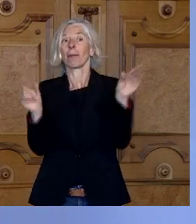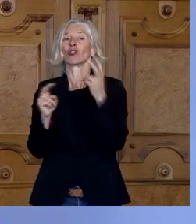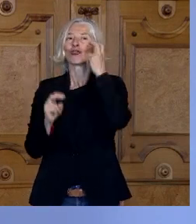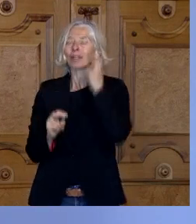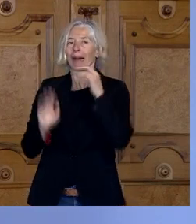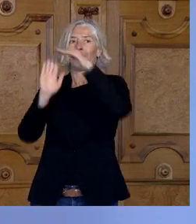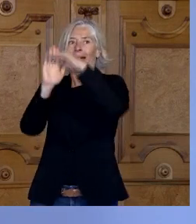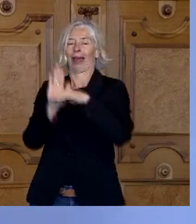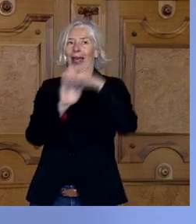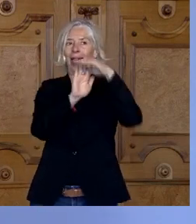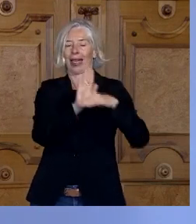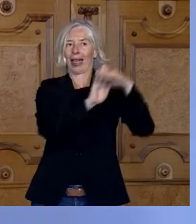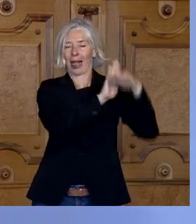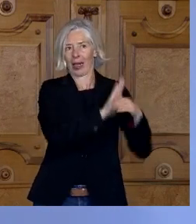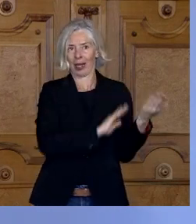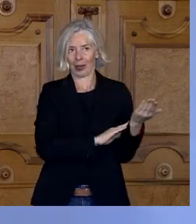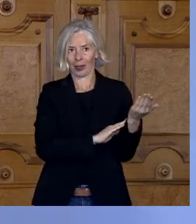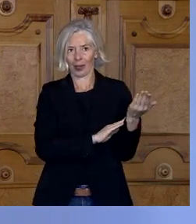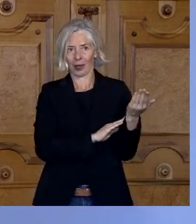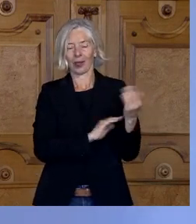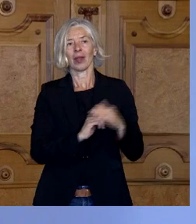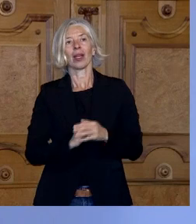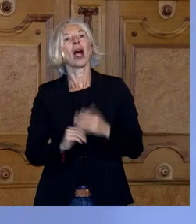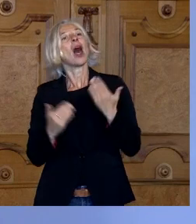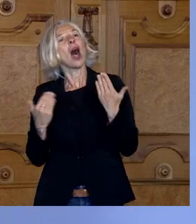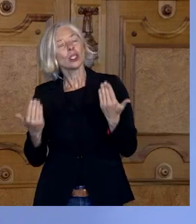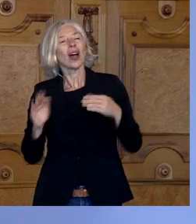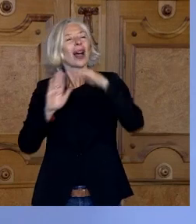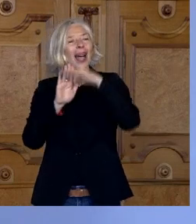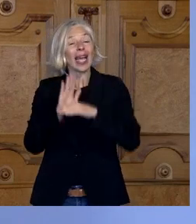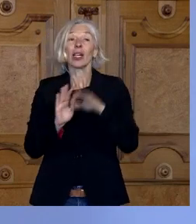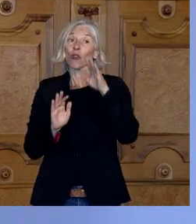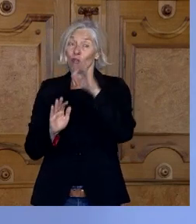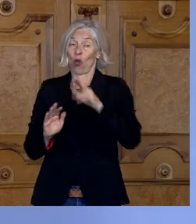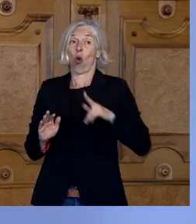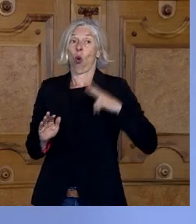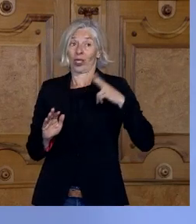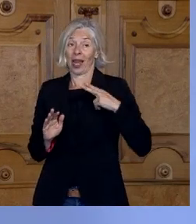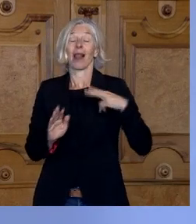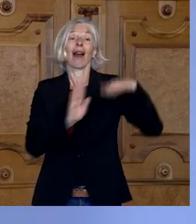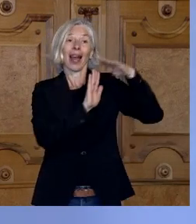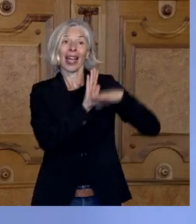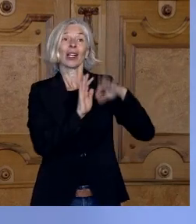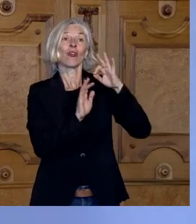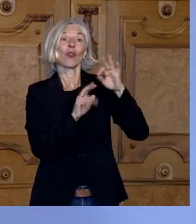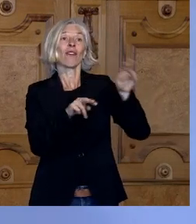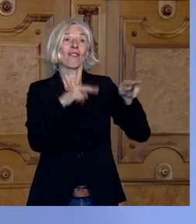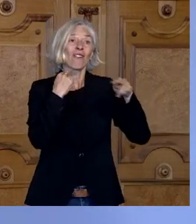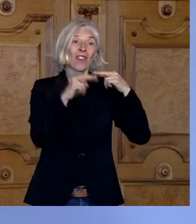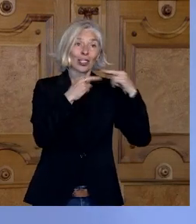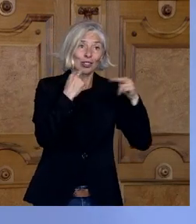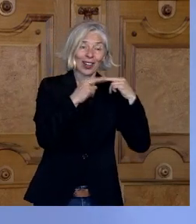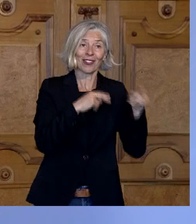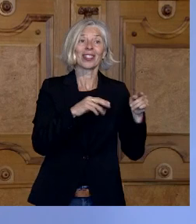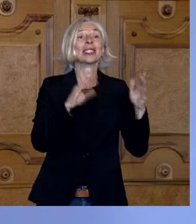Öffnungsregularien zur Hotellerie und zur Gastronomie vielleicht noch der Hinweis, dass es sich hier von der Bayerischen Staatsregierung um einen Fahrplan